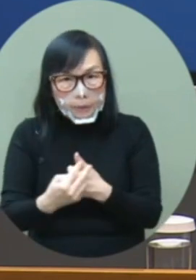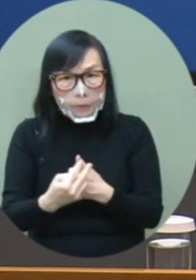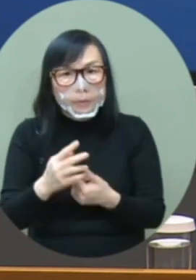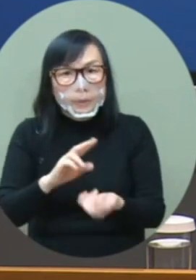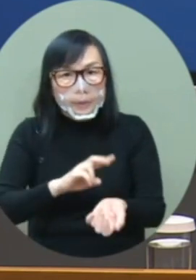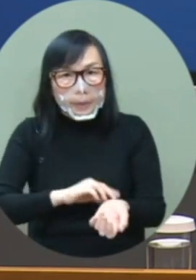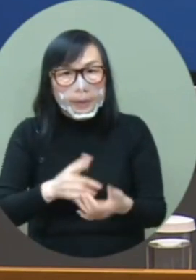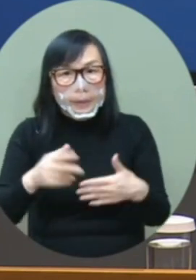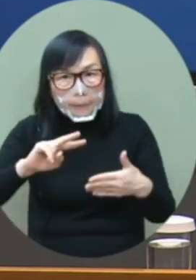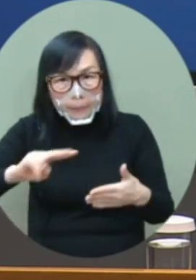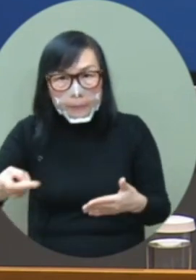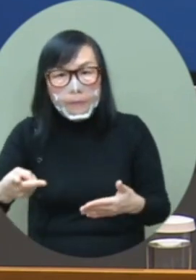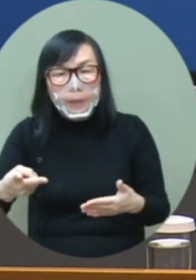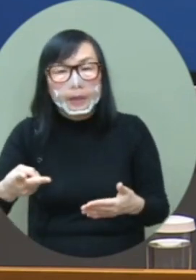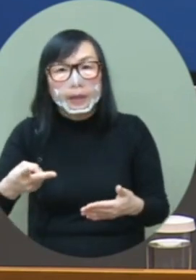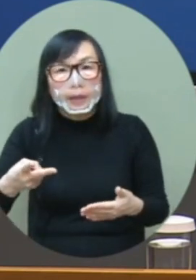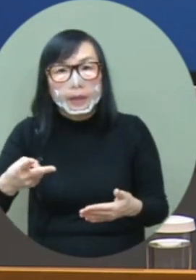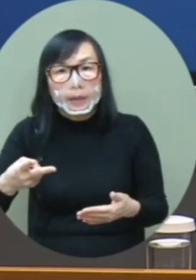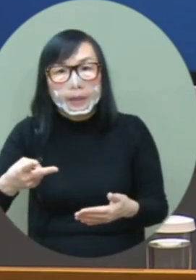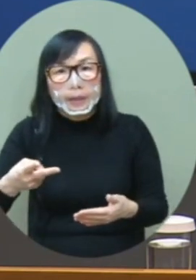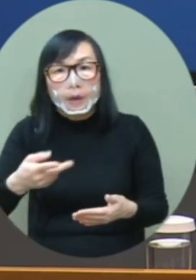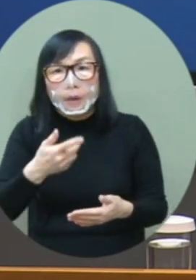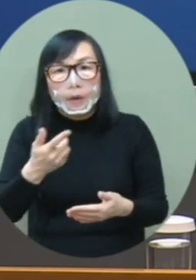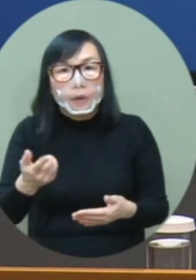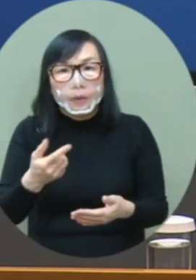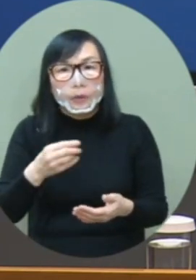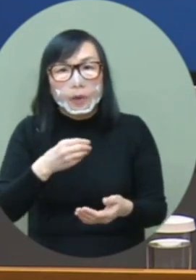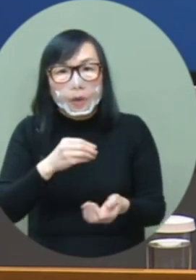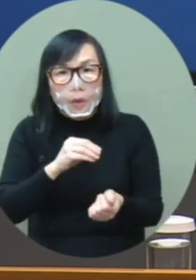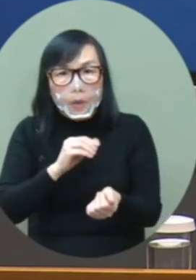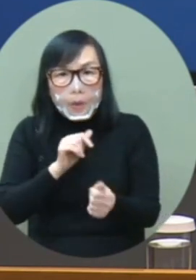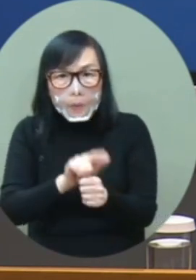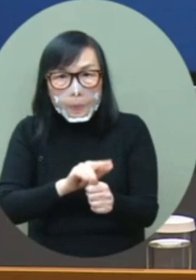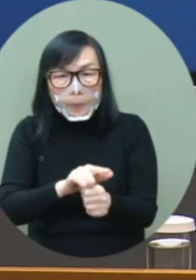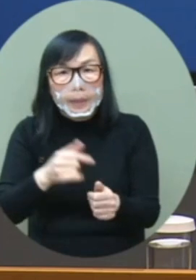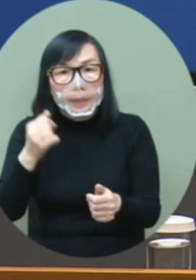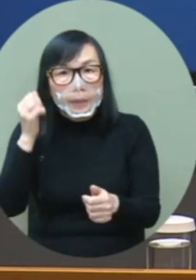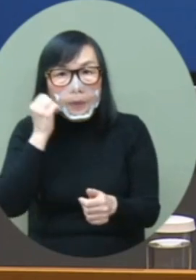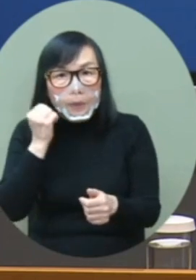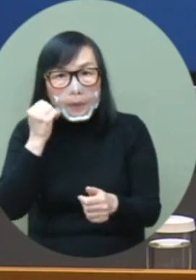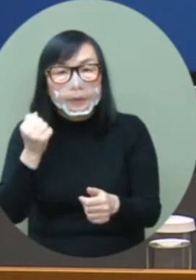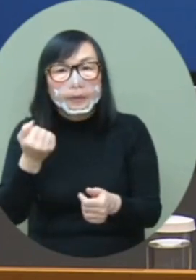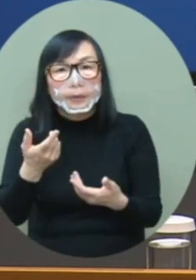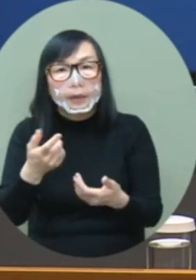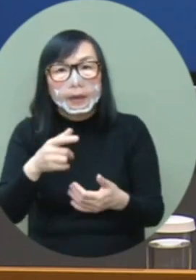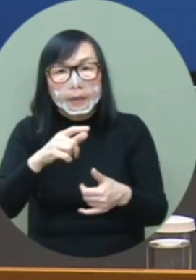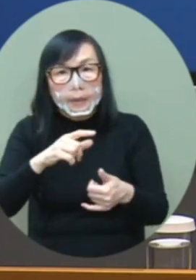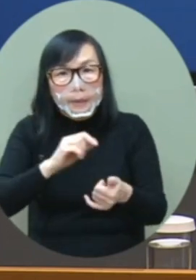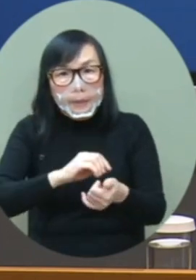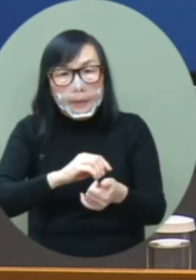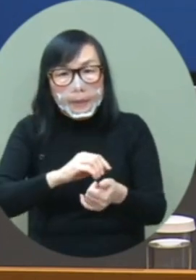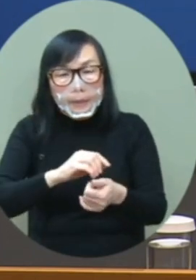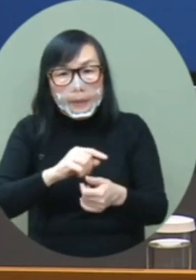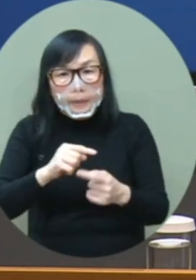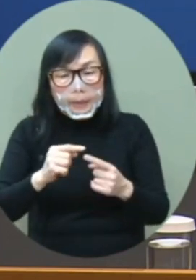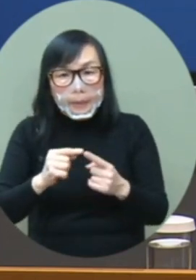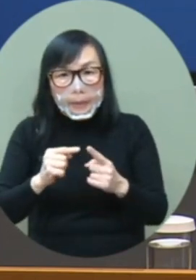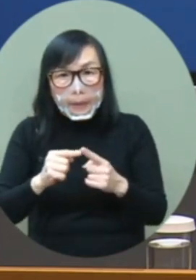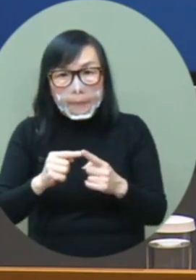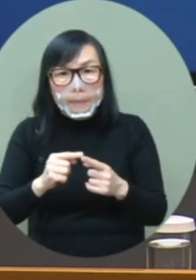變成而家咧主要係需要好多護理、好多照顧嘅一啲長者嘅人士嘅。咁所以咧，我哋係需